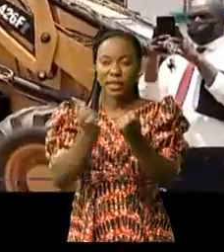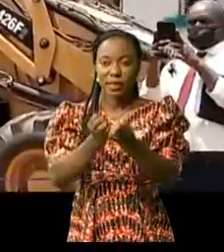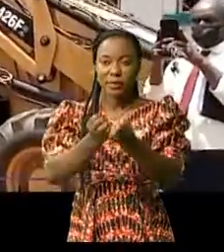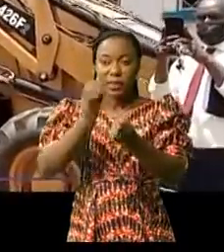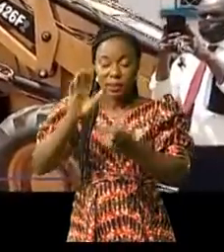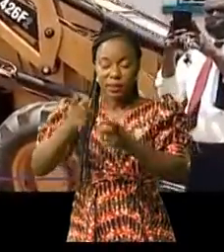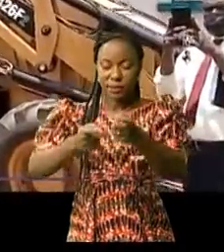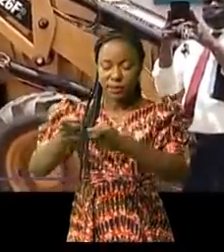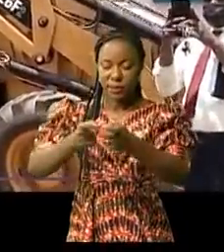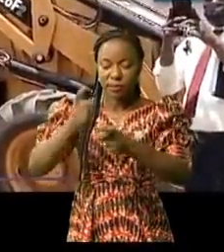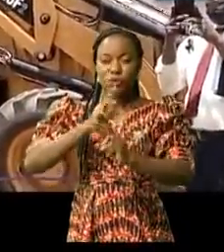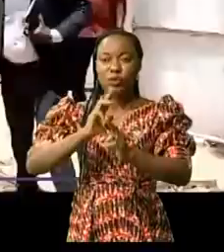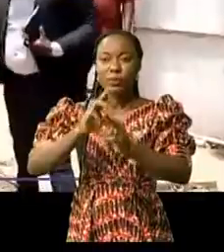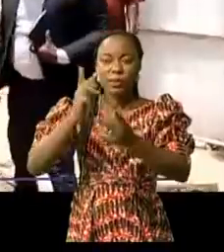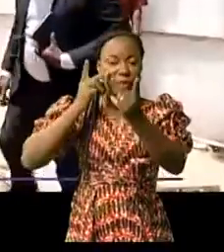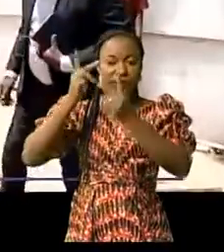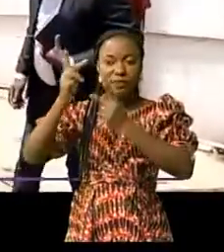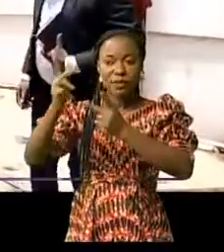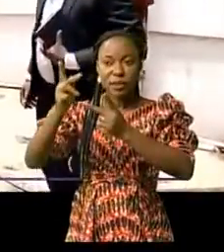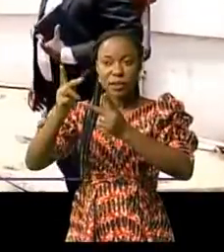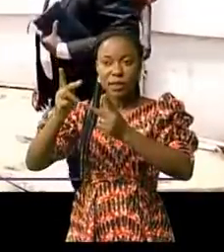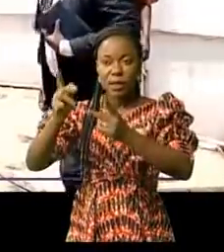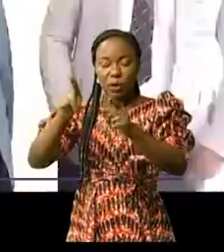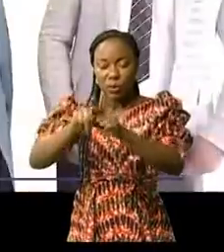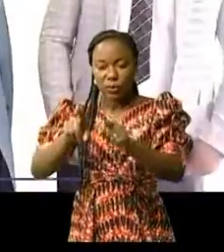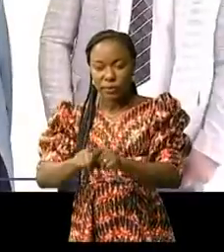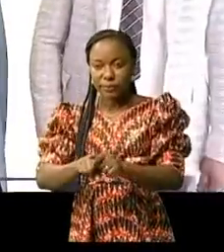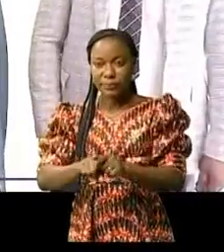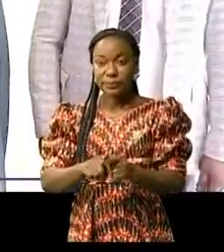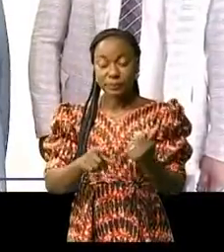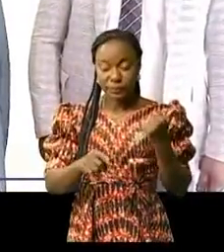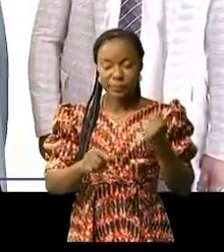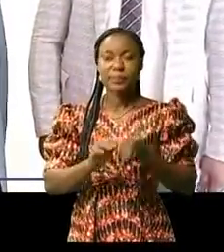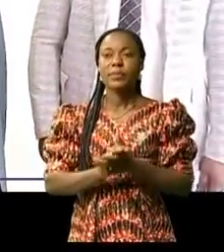pour répondre à la vision du patri que tmb soubie